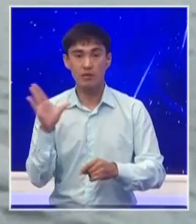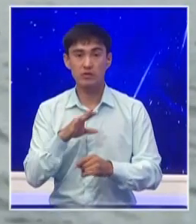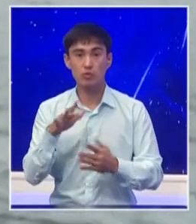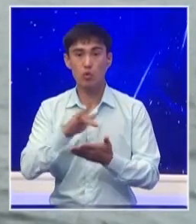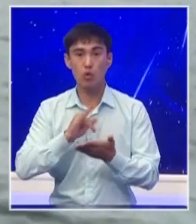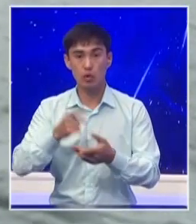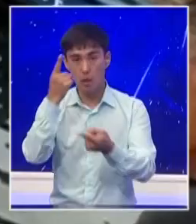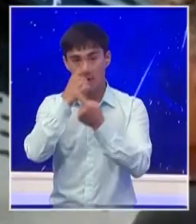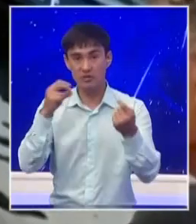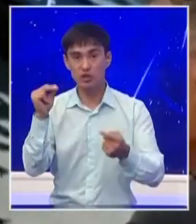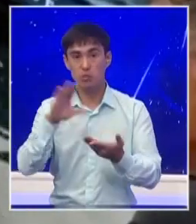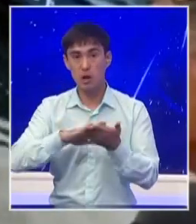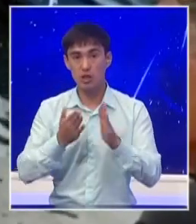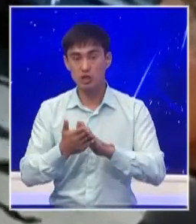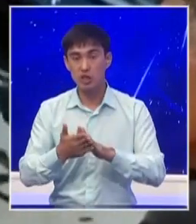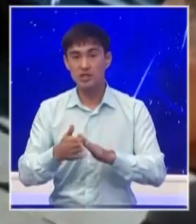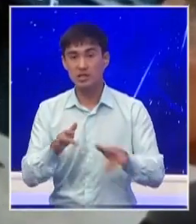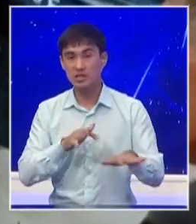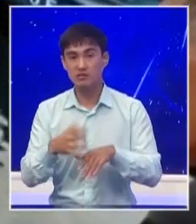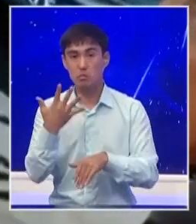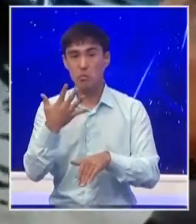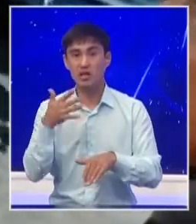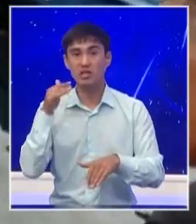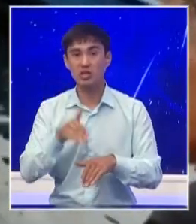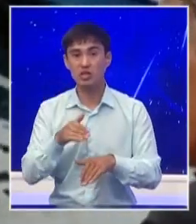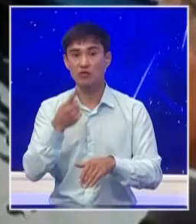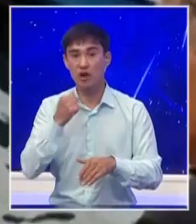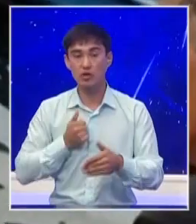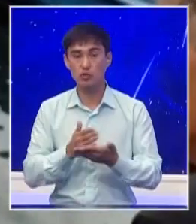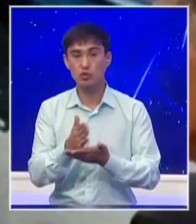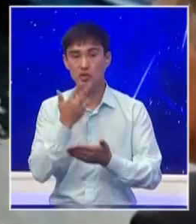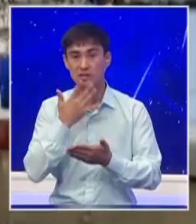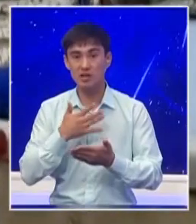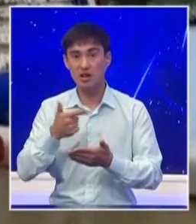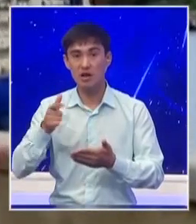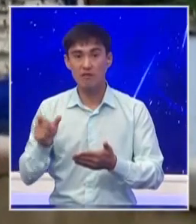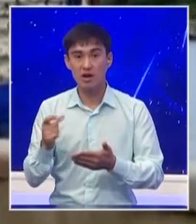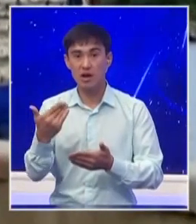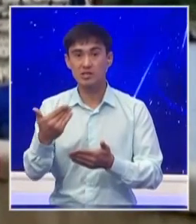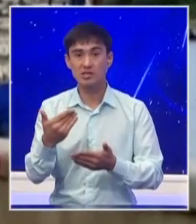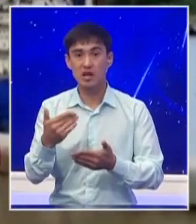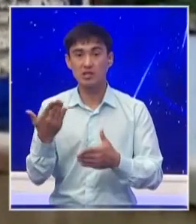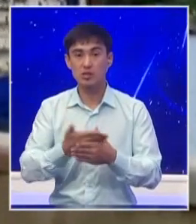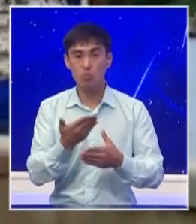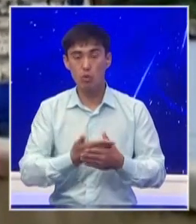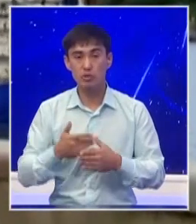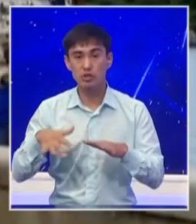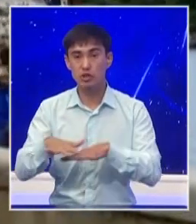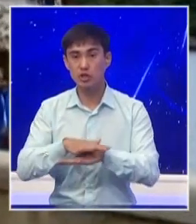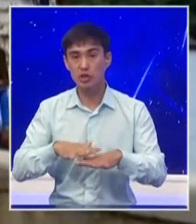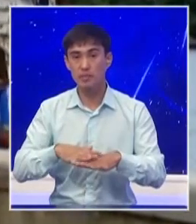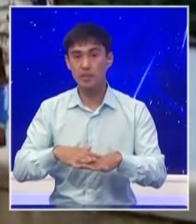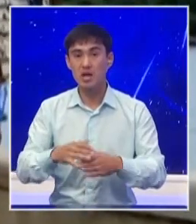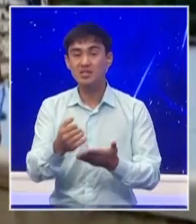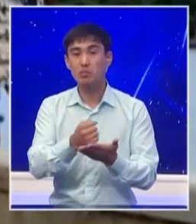уже объявлено чрезвычайное положение, задействовано 5000 военнослужащих Национальной гвардии для оказания помощи жителям.